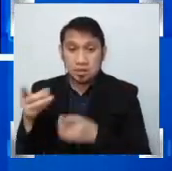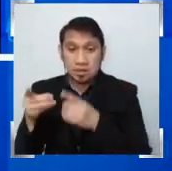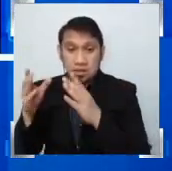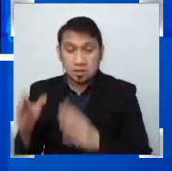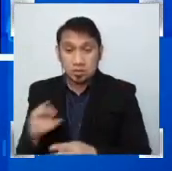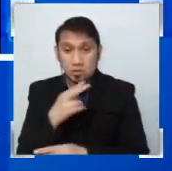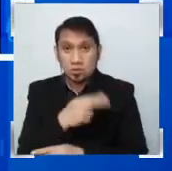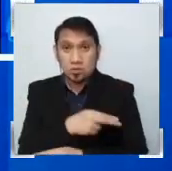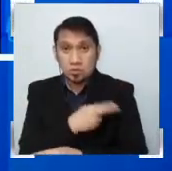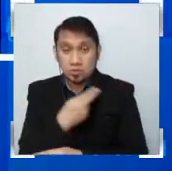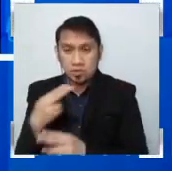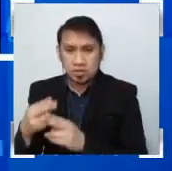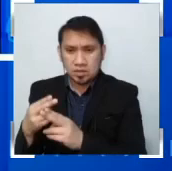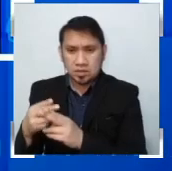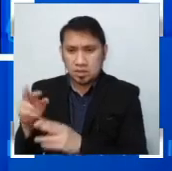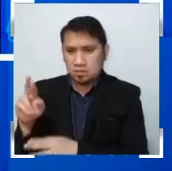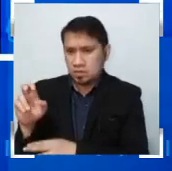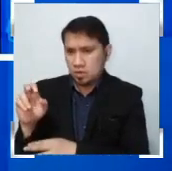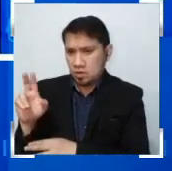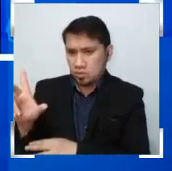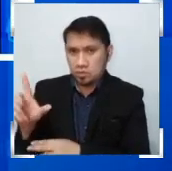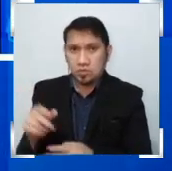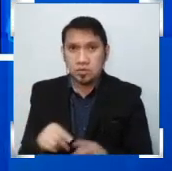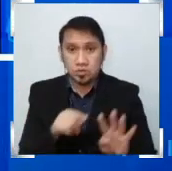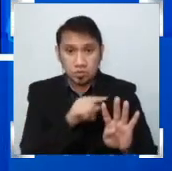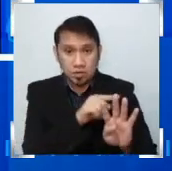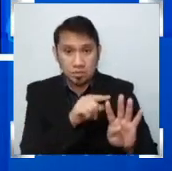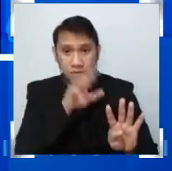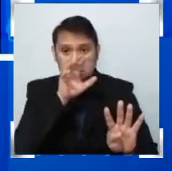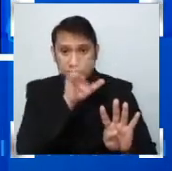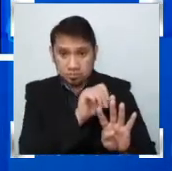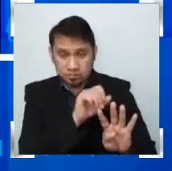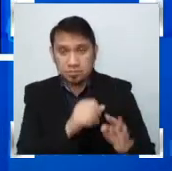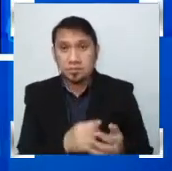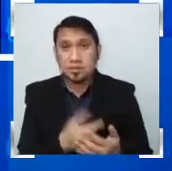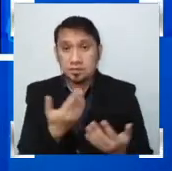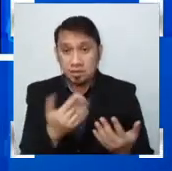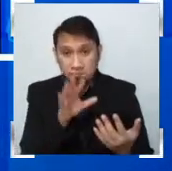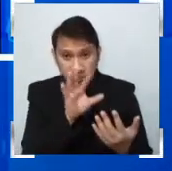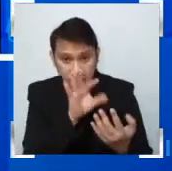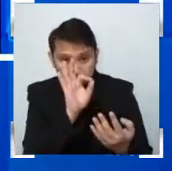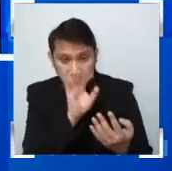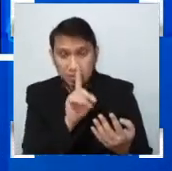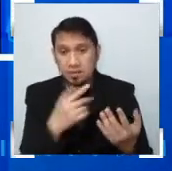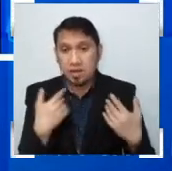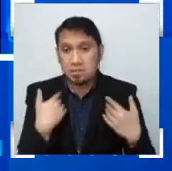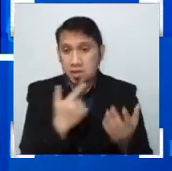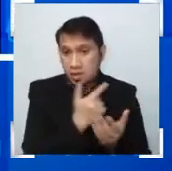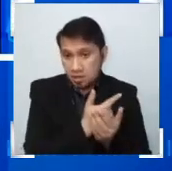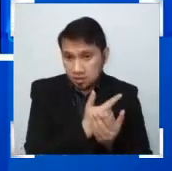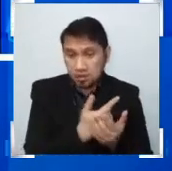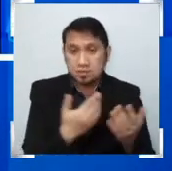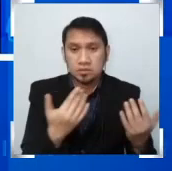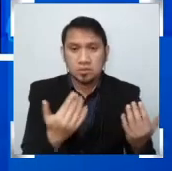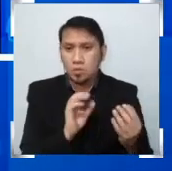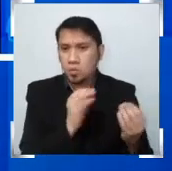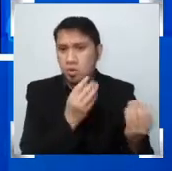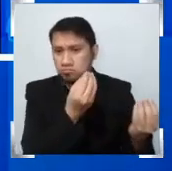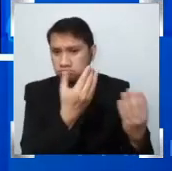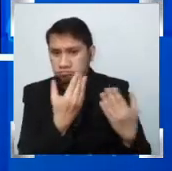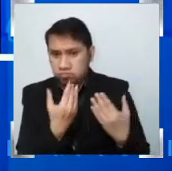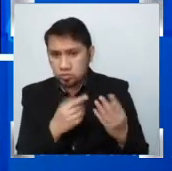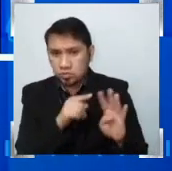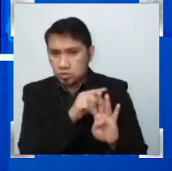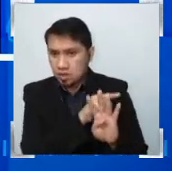Raul Winston Andutan. Arestado. Nahulihan din sila ng mga armas. Hindi nagbigay ng pahayag ang apat, kabilang